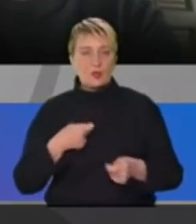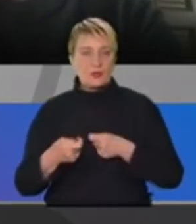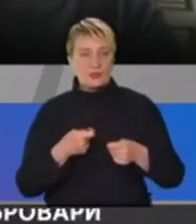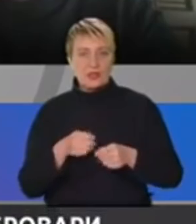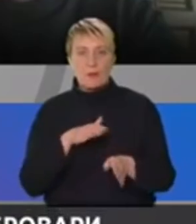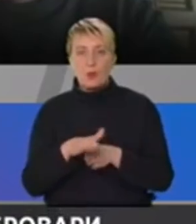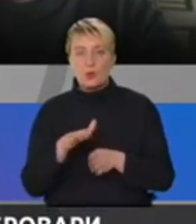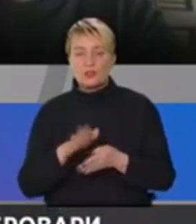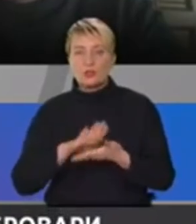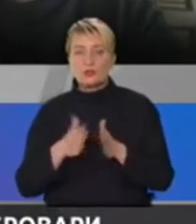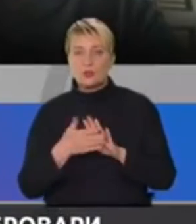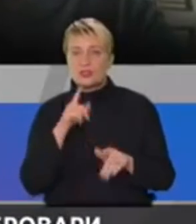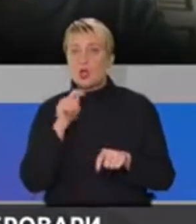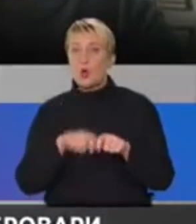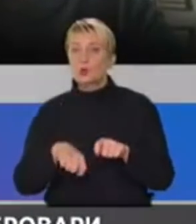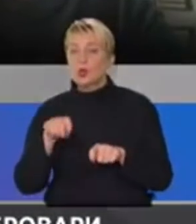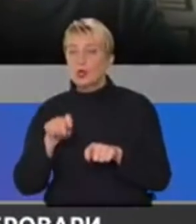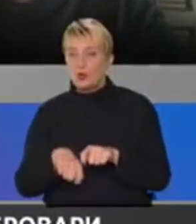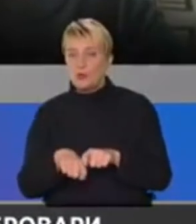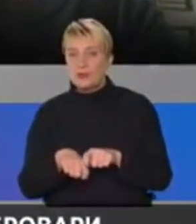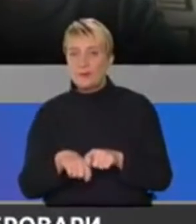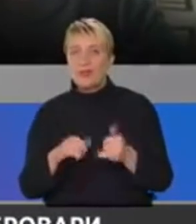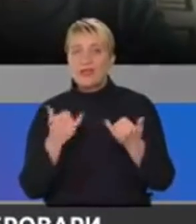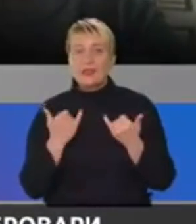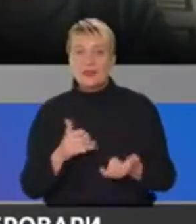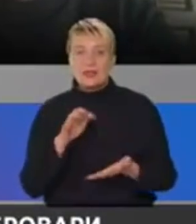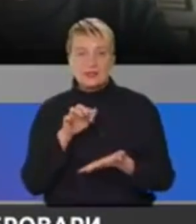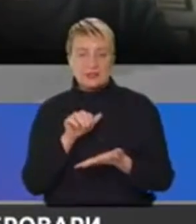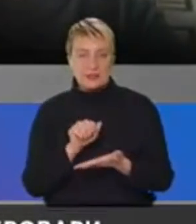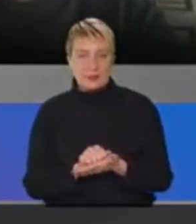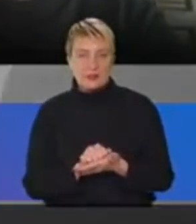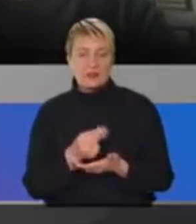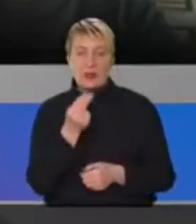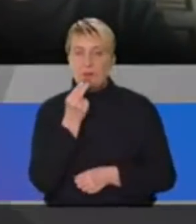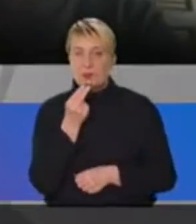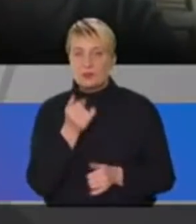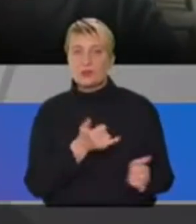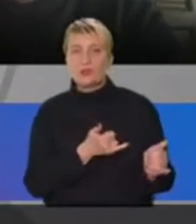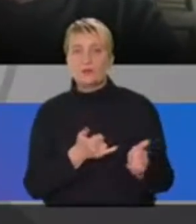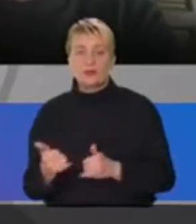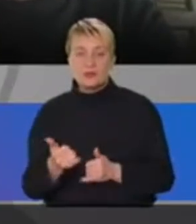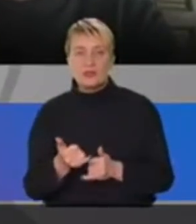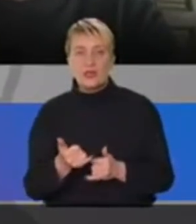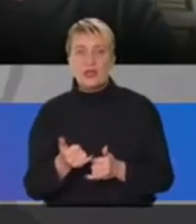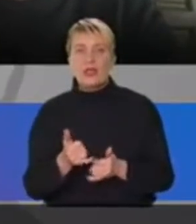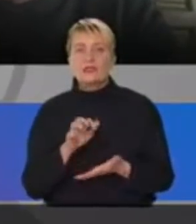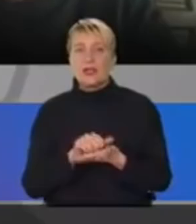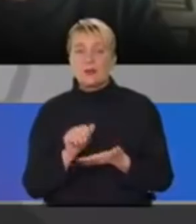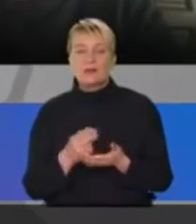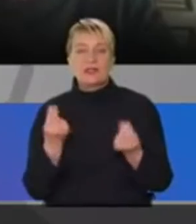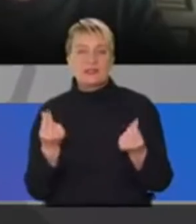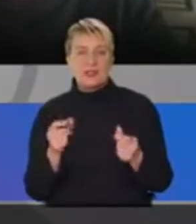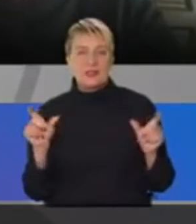ситуація контрольована. Угу. Якраз займаємося дійсно і продовольчою безпекою, займаємося цінами в магазинах,